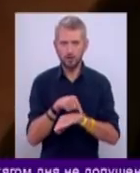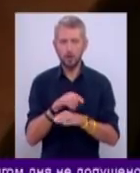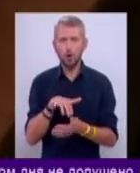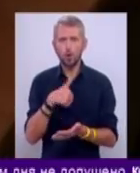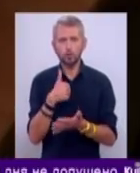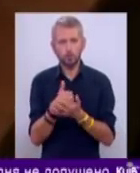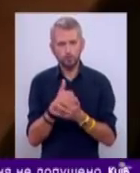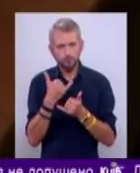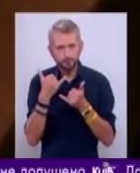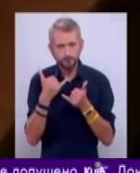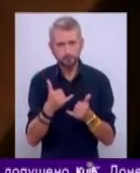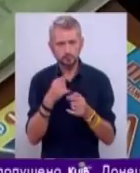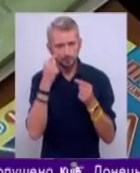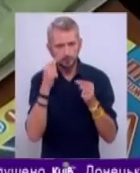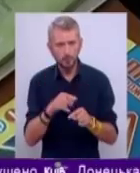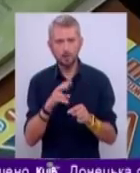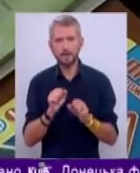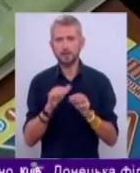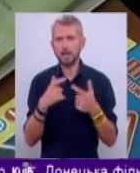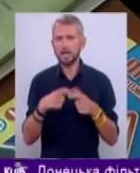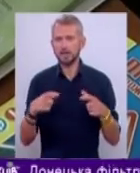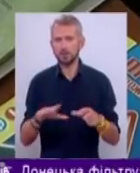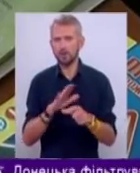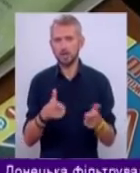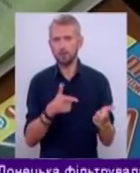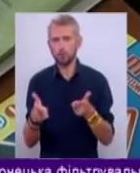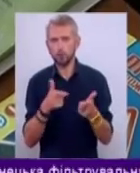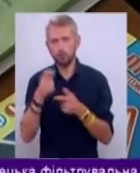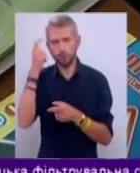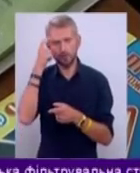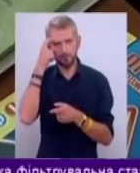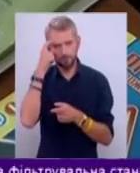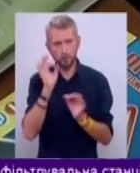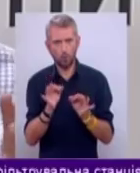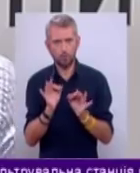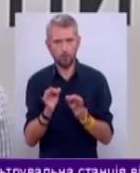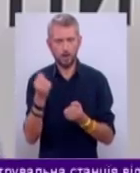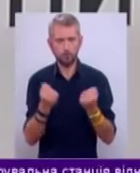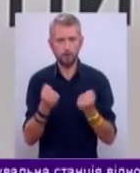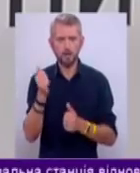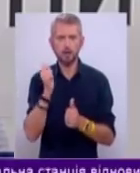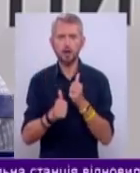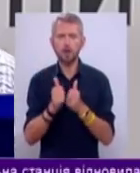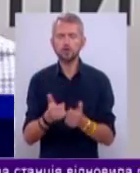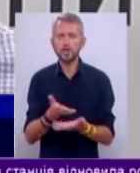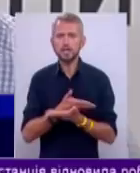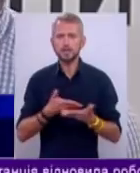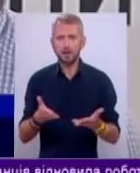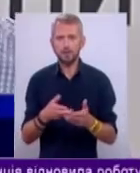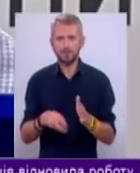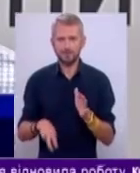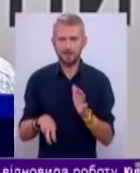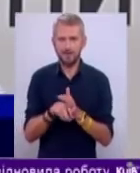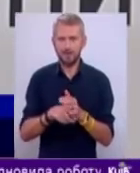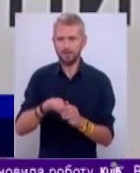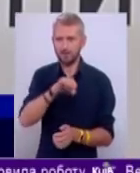Основний курс більш націлений на складання іспитів, а не на підготовку свідомого кермувальника. Кожен з нас, садясь за